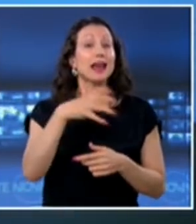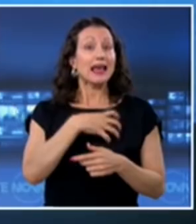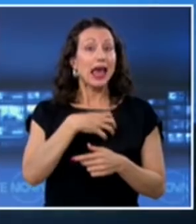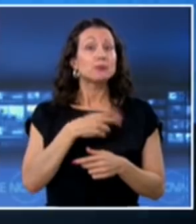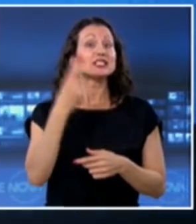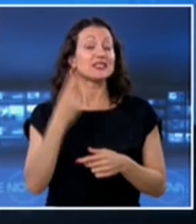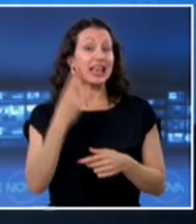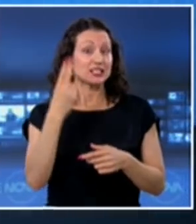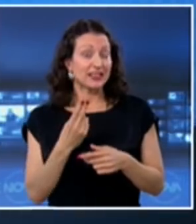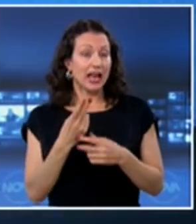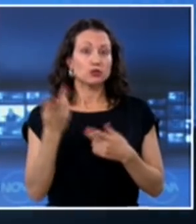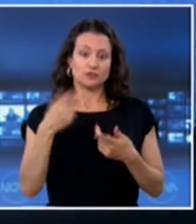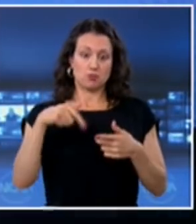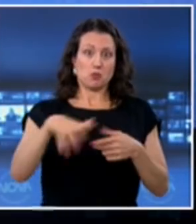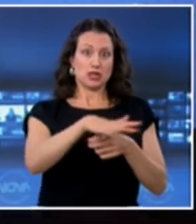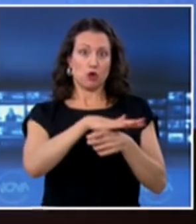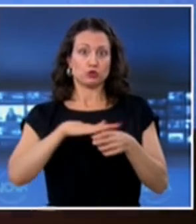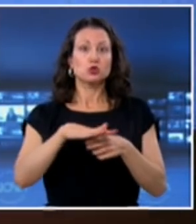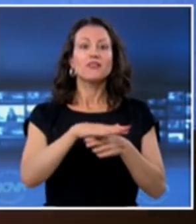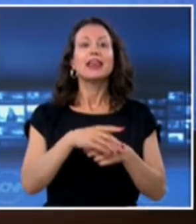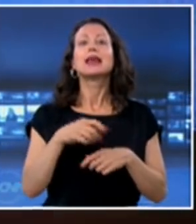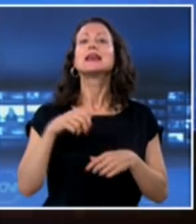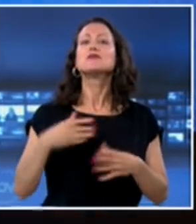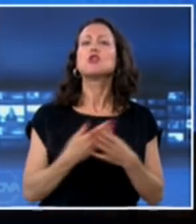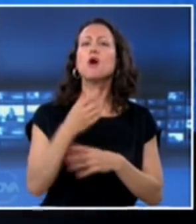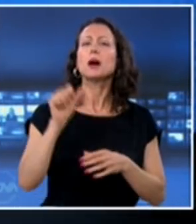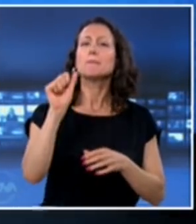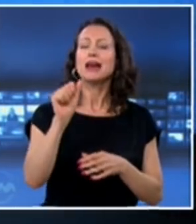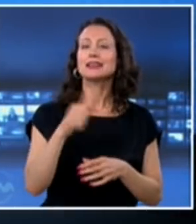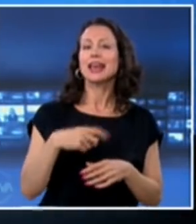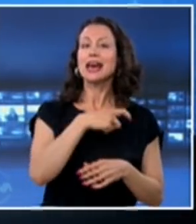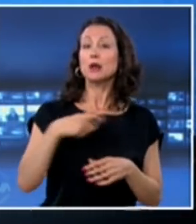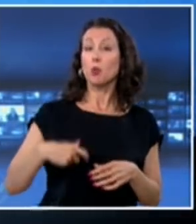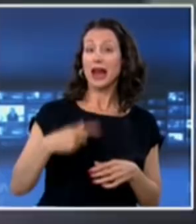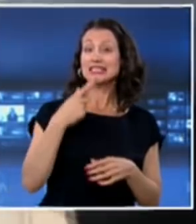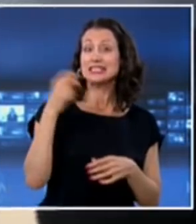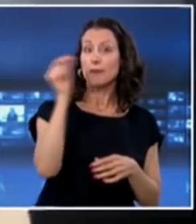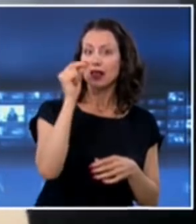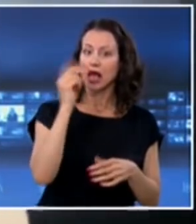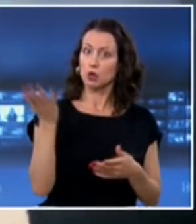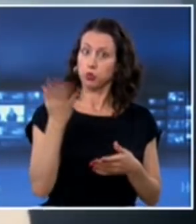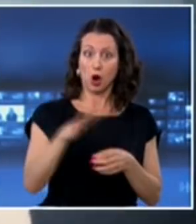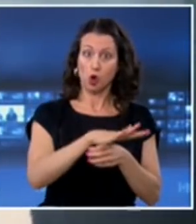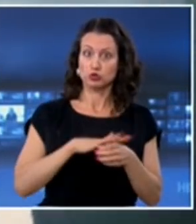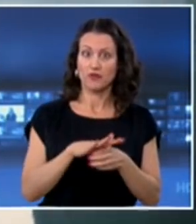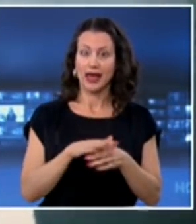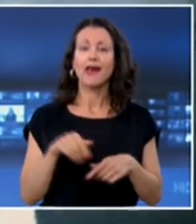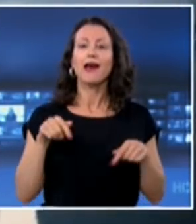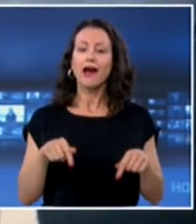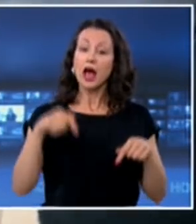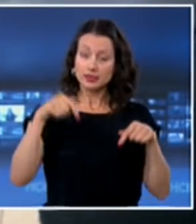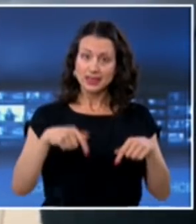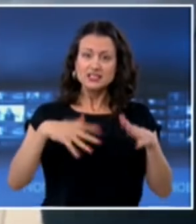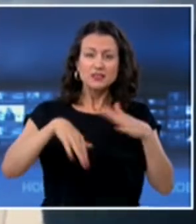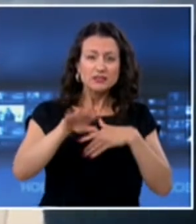за България и се разграничи за пореден път от бившите си колеги. А в над 20 населени места днес имаше частични